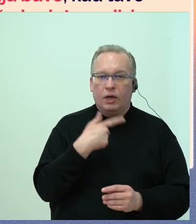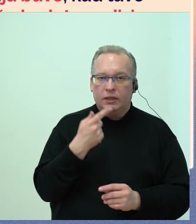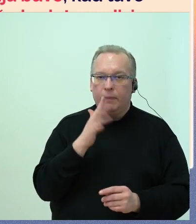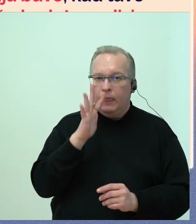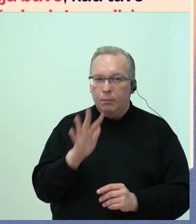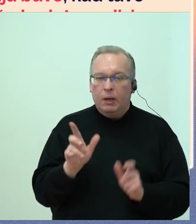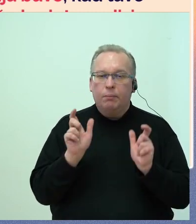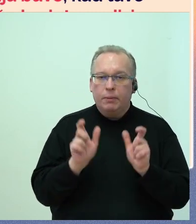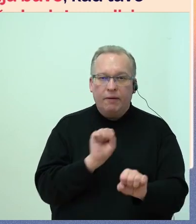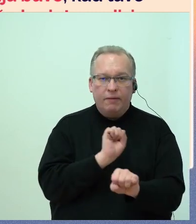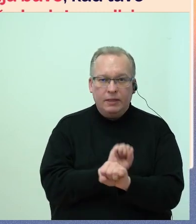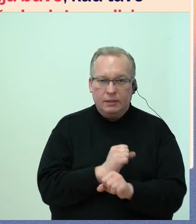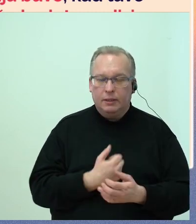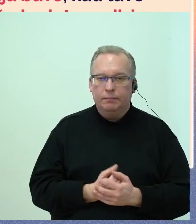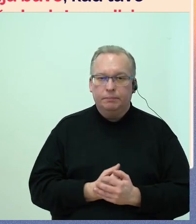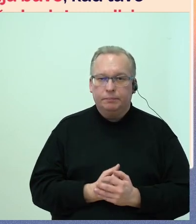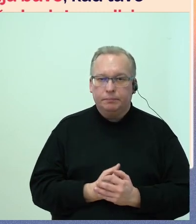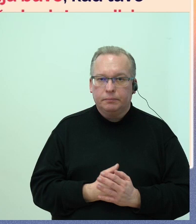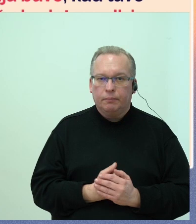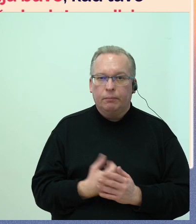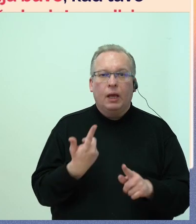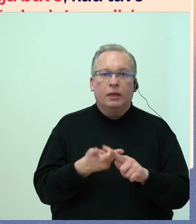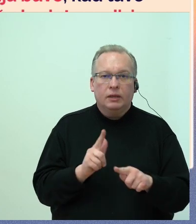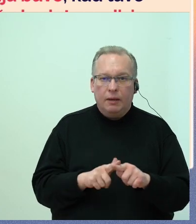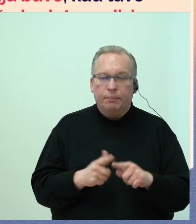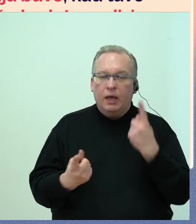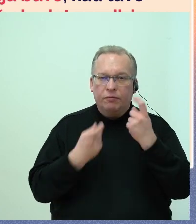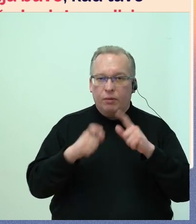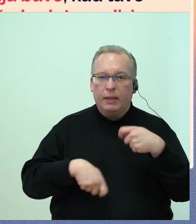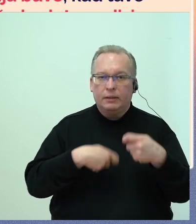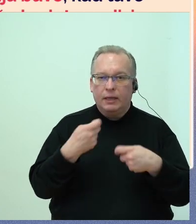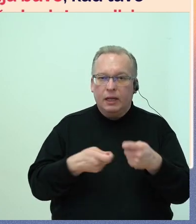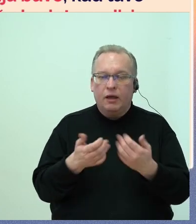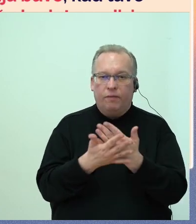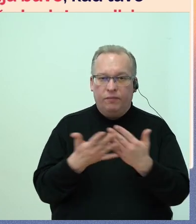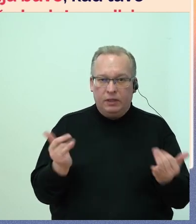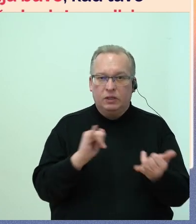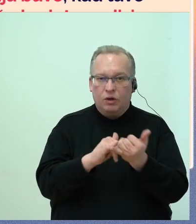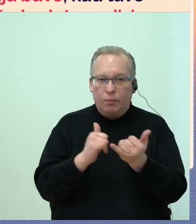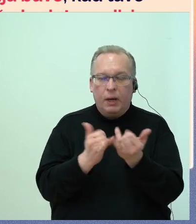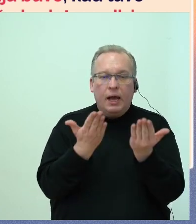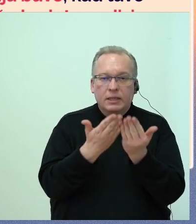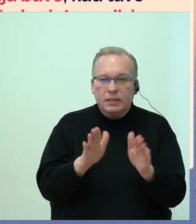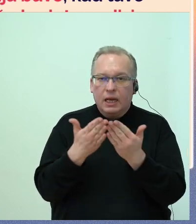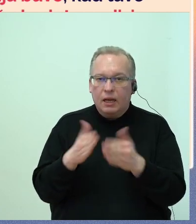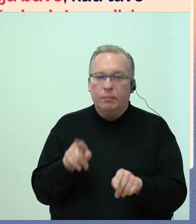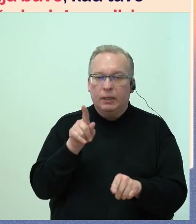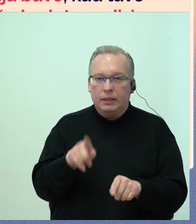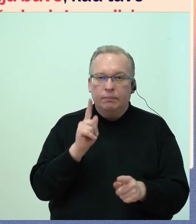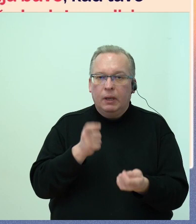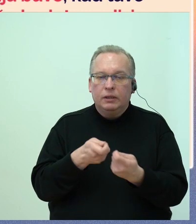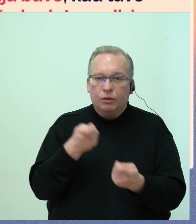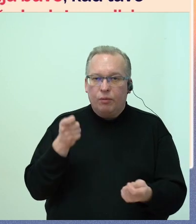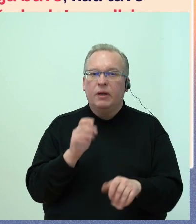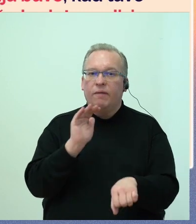antisemitizmo prevenciją, ar ne. Tai informantai dalyjosi įvairiomis istorijomis atskleidžiančiomis būtent tą traumos